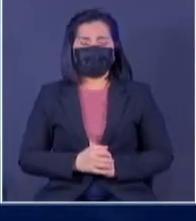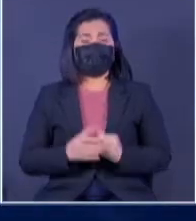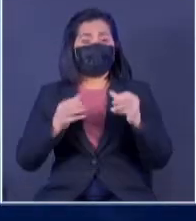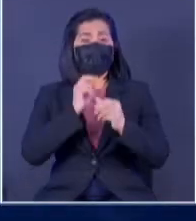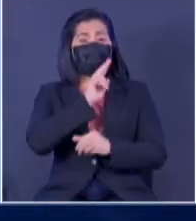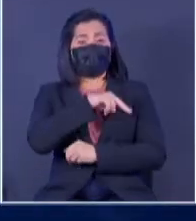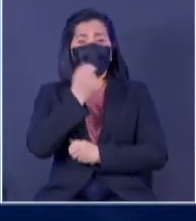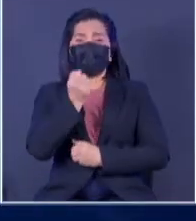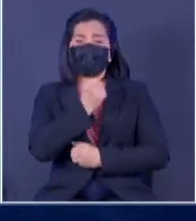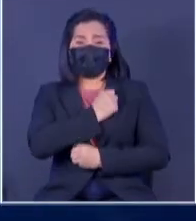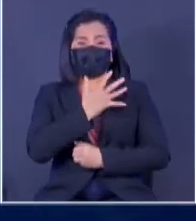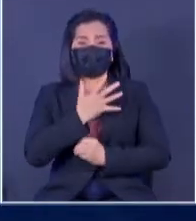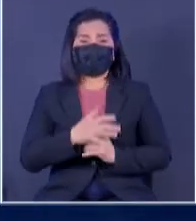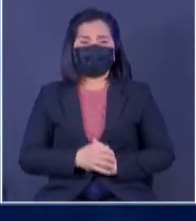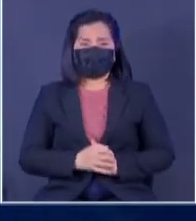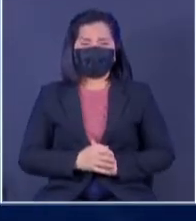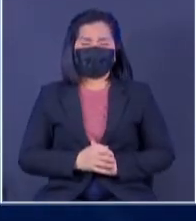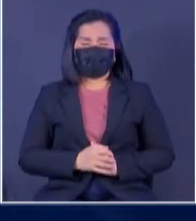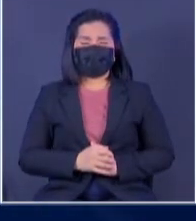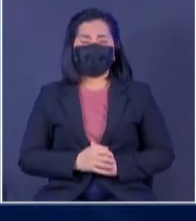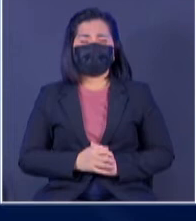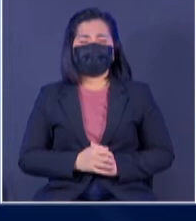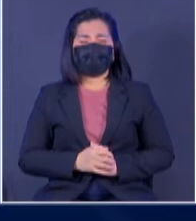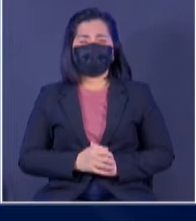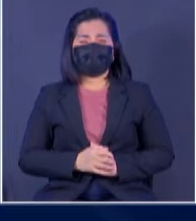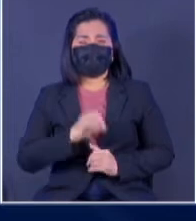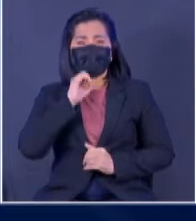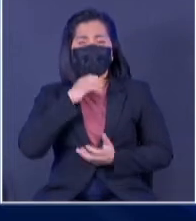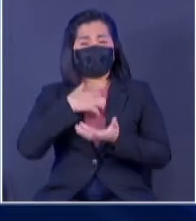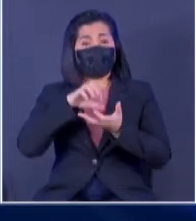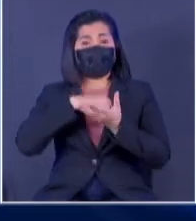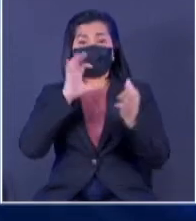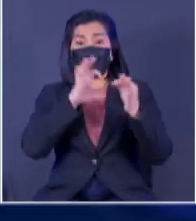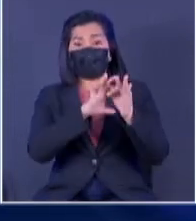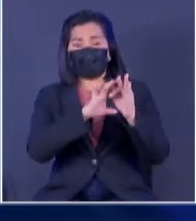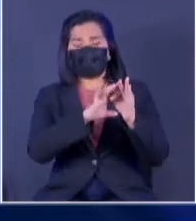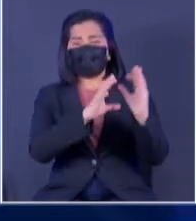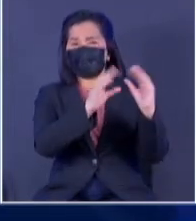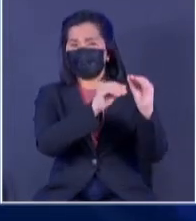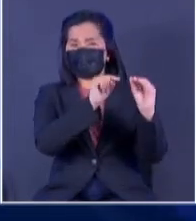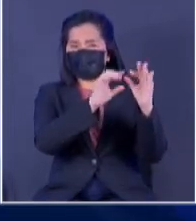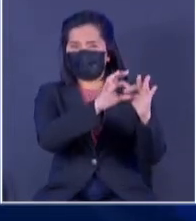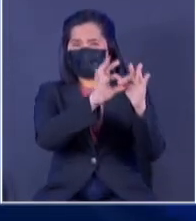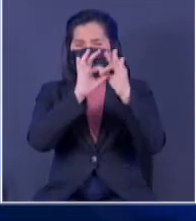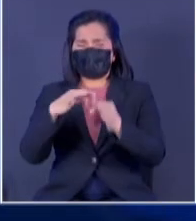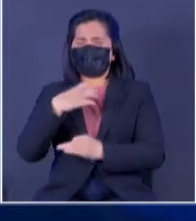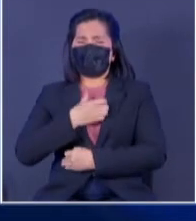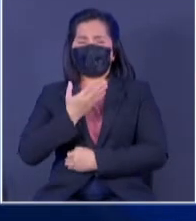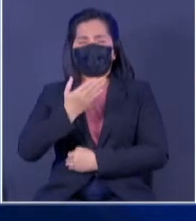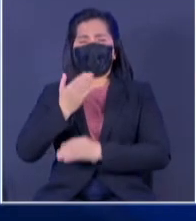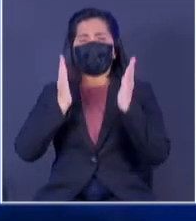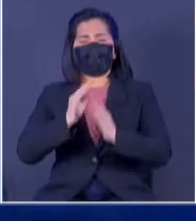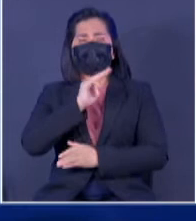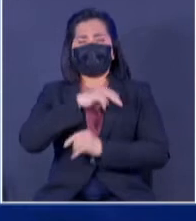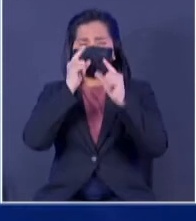ฮะหมอไม่ทนออกแถลงการอ้างถึงเหตุการณ์นี้นะครับและก็ขอให้บุคลากรทางการแพทย์ทั่วประเท